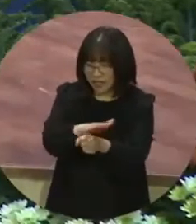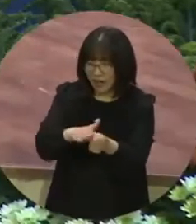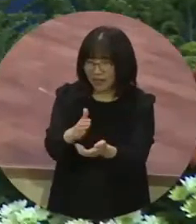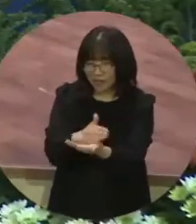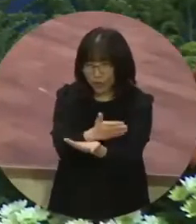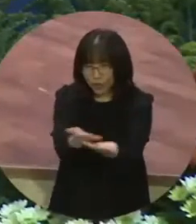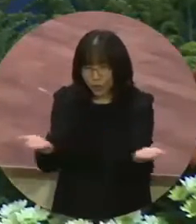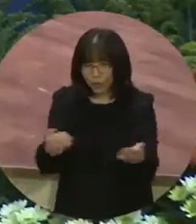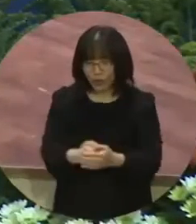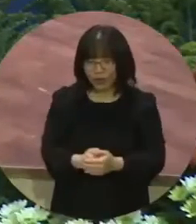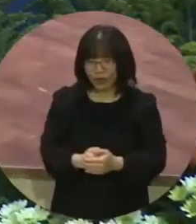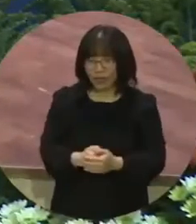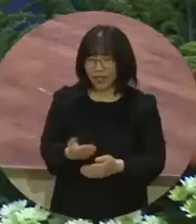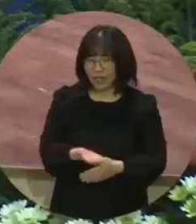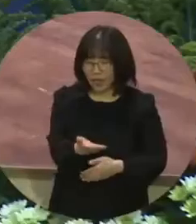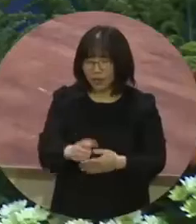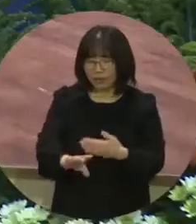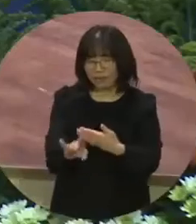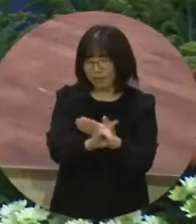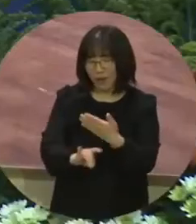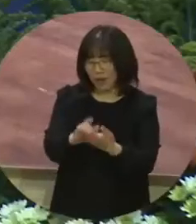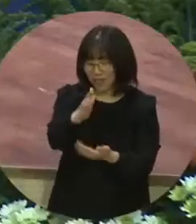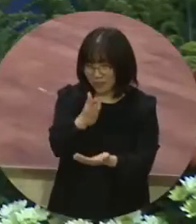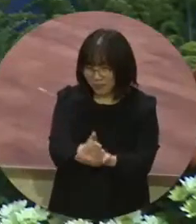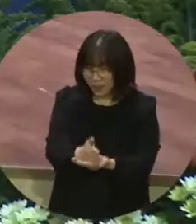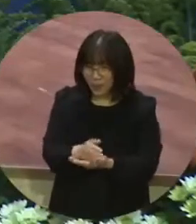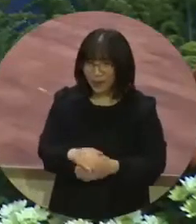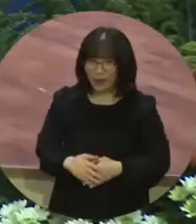그 다른 변명하면 안 돼요.